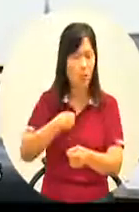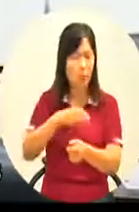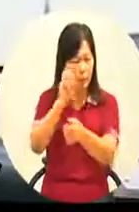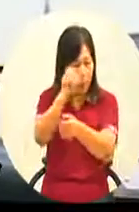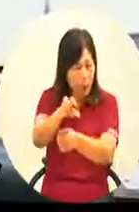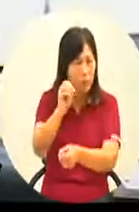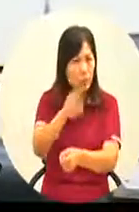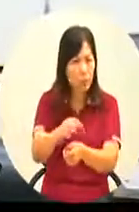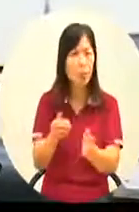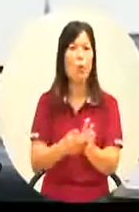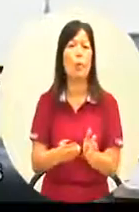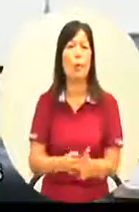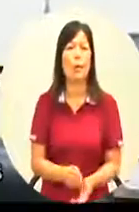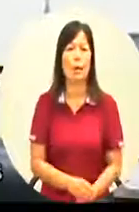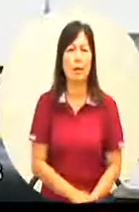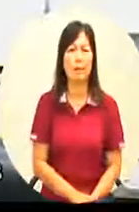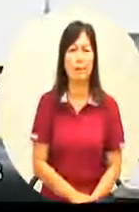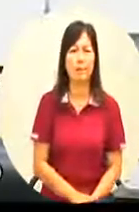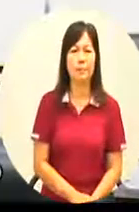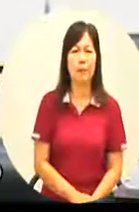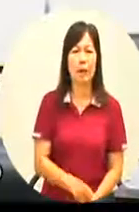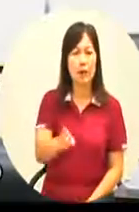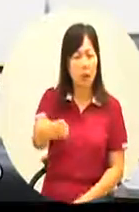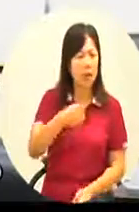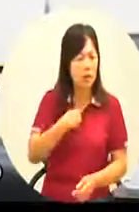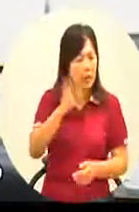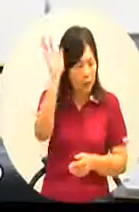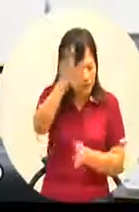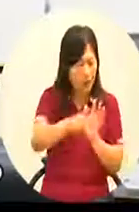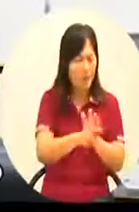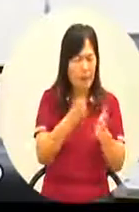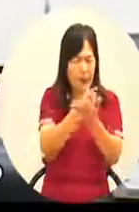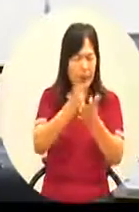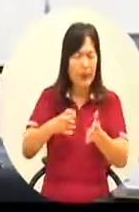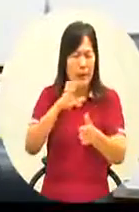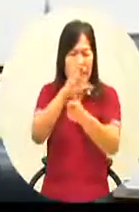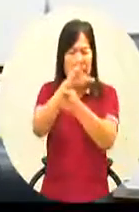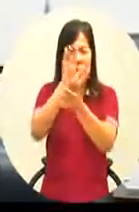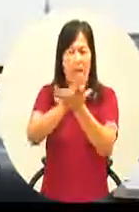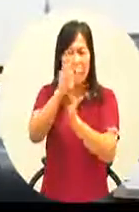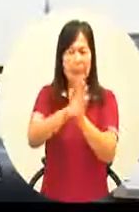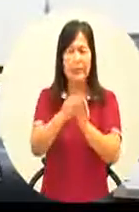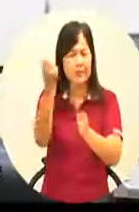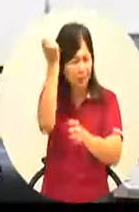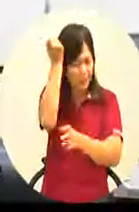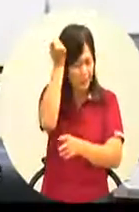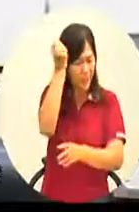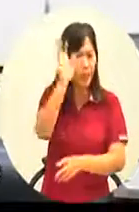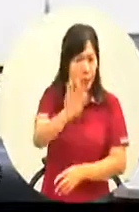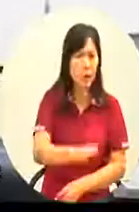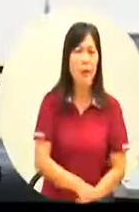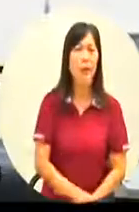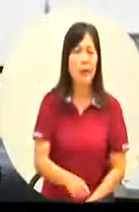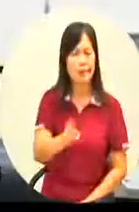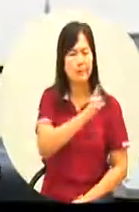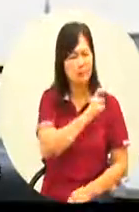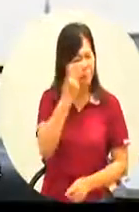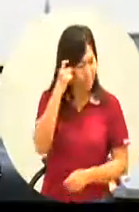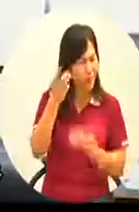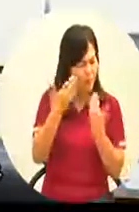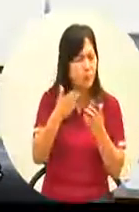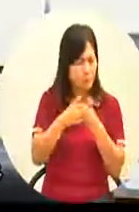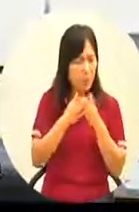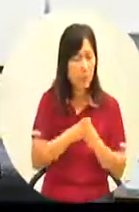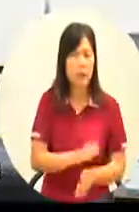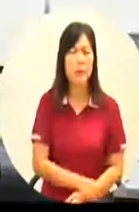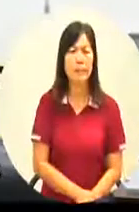善尽告知之责了哈。你办告民完一大堆，叫用安尼撮交咪艰苦哦。我想就好好深思熟虑了哈。 好，